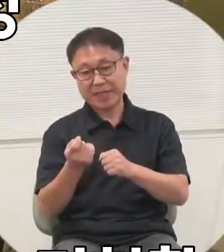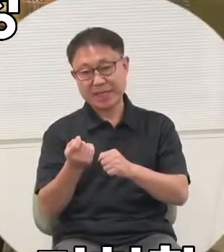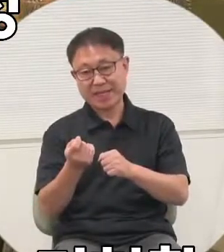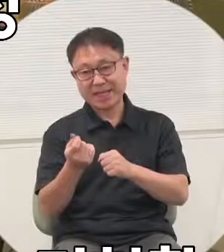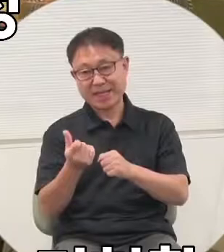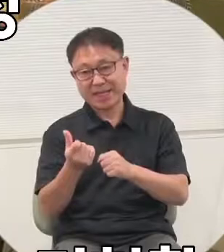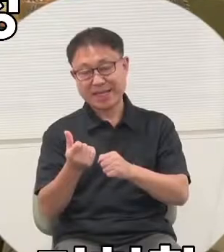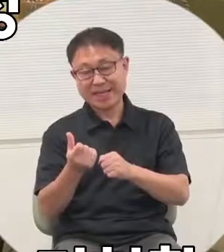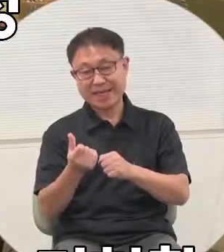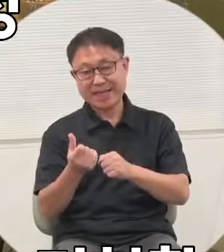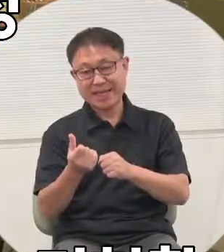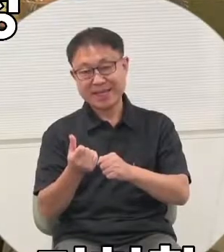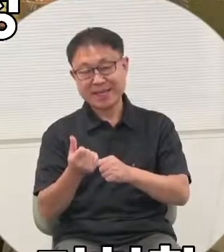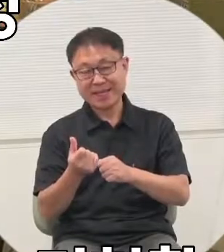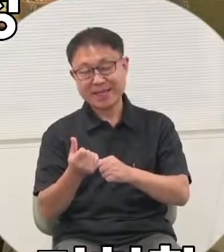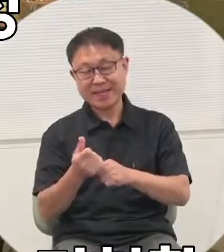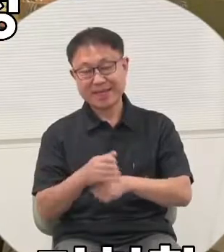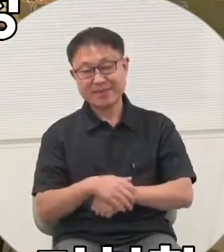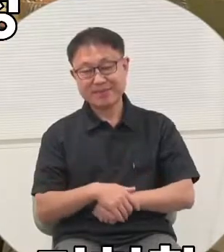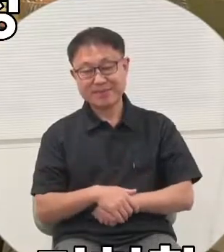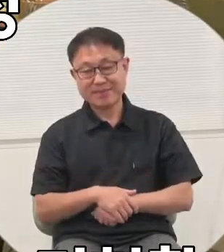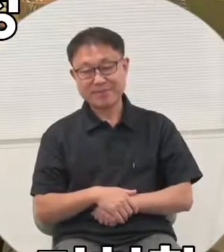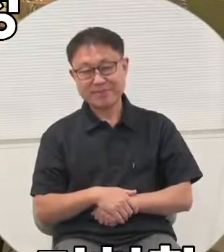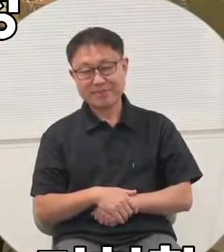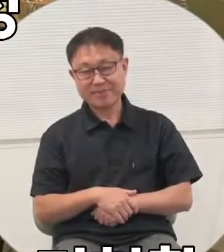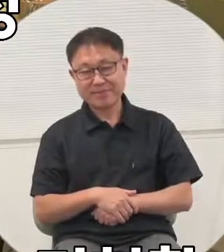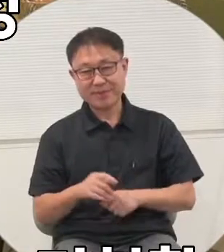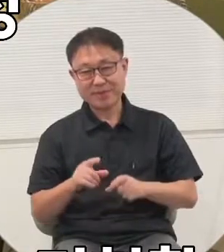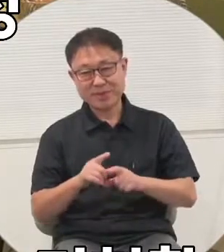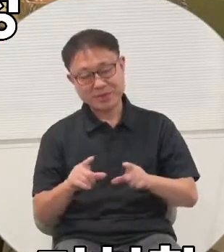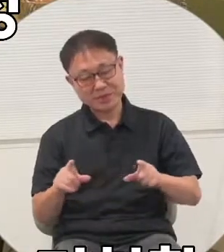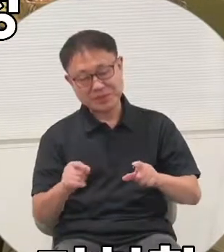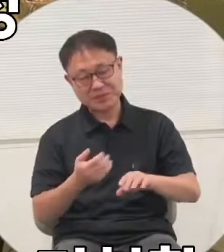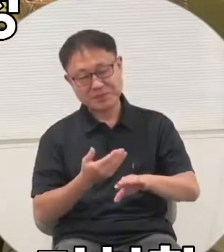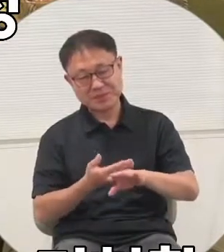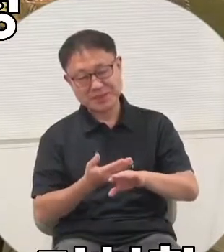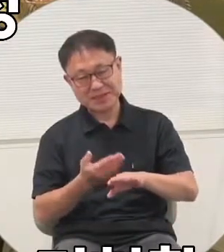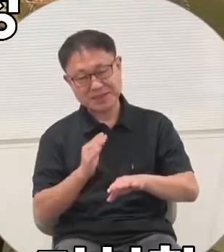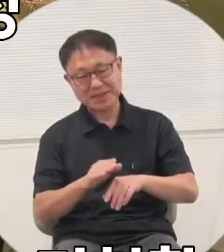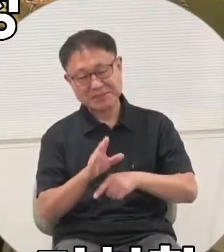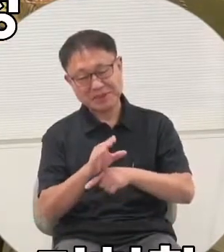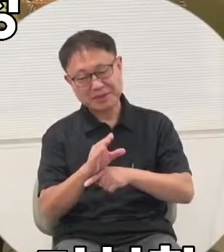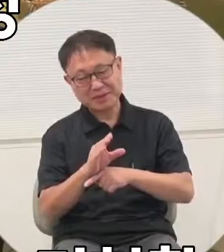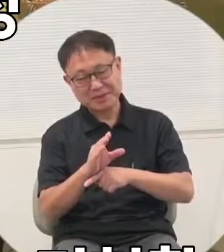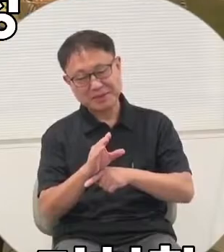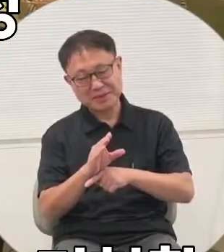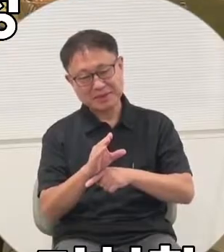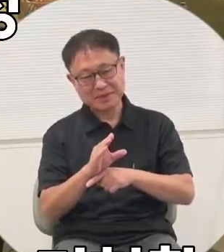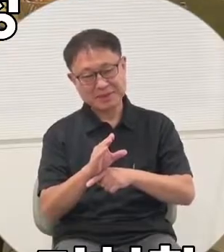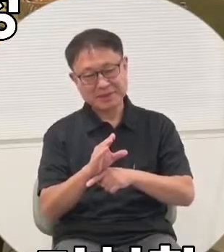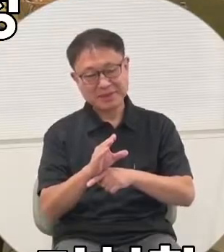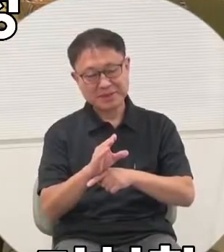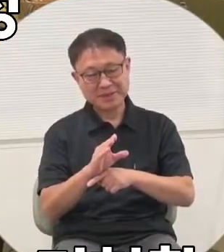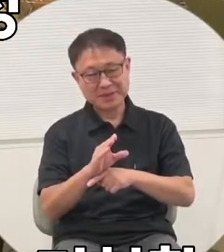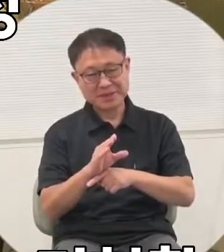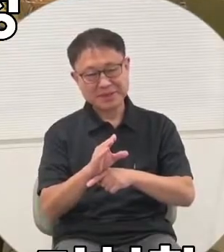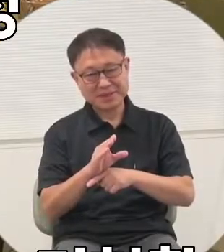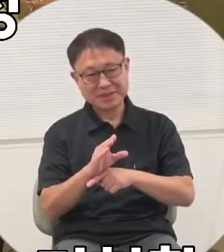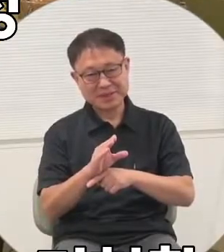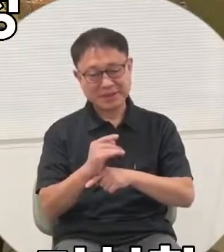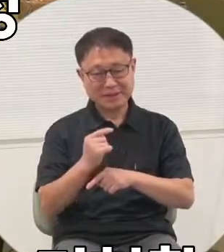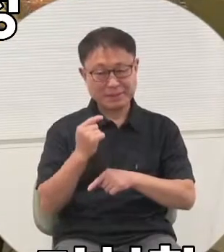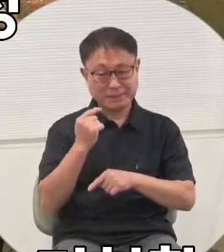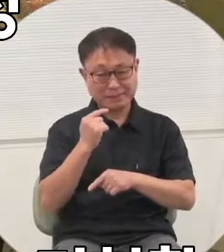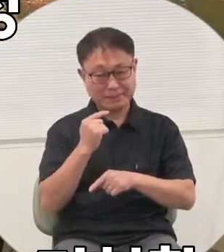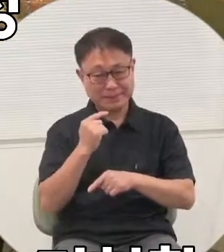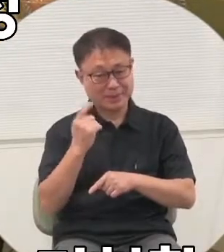딱딱한 그럴 수 있어. 네. 평소에 이렇지 않은데. 네네네. 좀 유연함이 네. 필요하겠죠. 술이 없어서